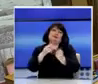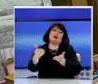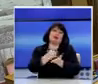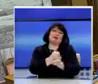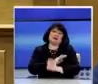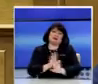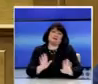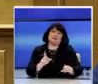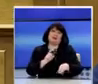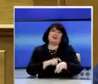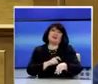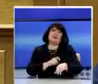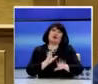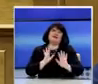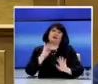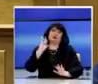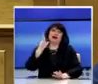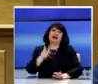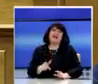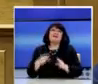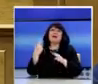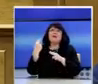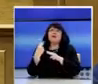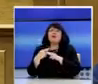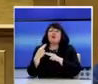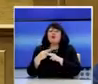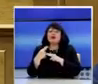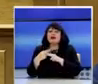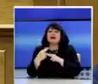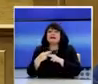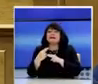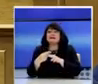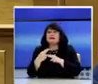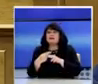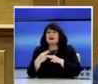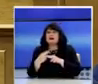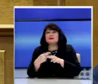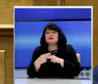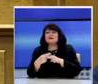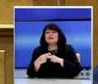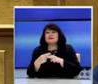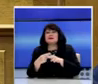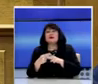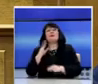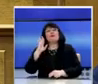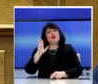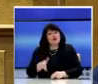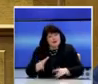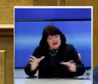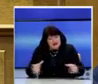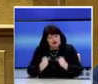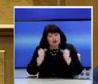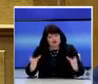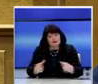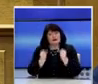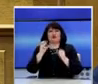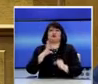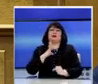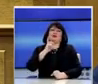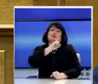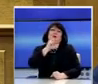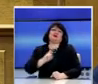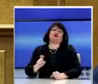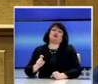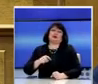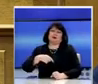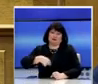ζωή τους. Κάθε μέρα είναι πολύτιμη, γιατί κάθε μέρα μπορούμε να σώσουμε ανθρώπους.